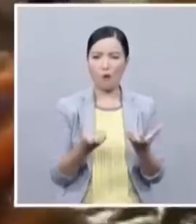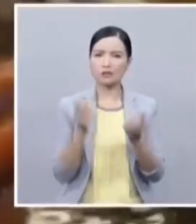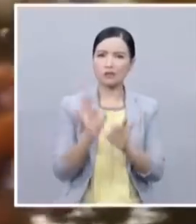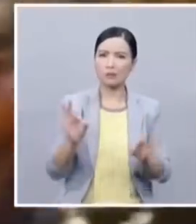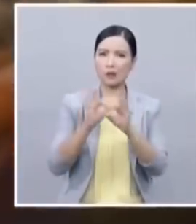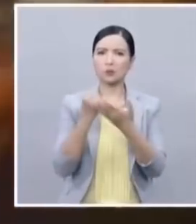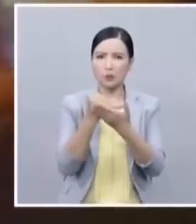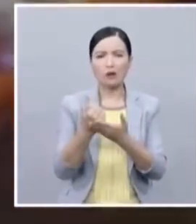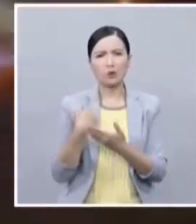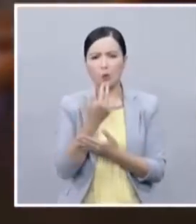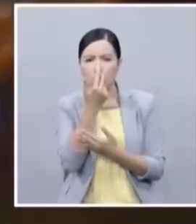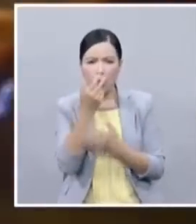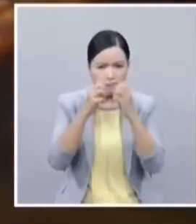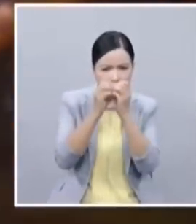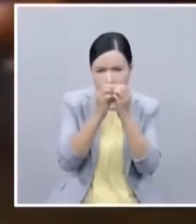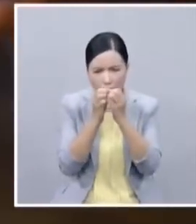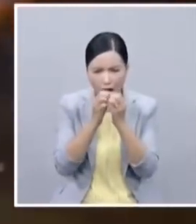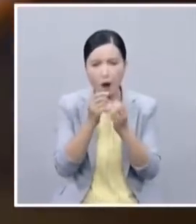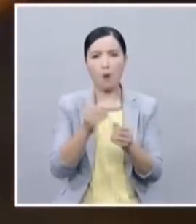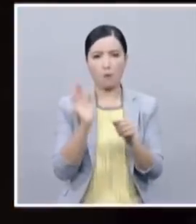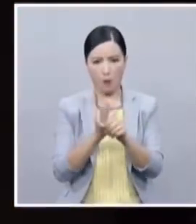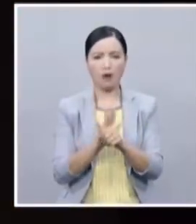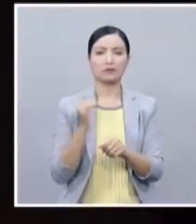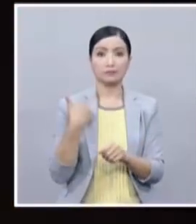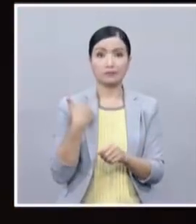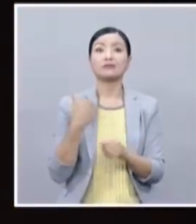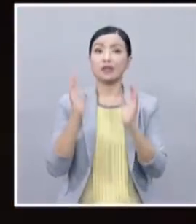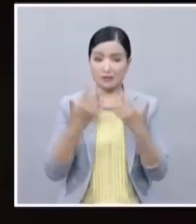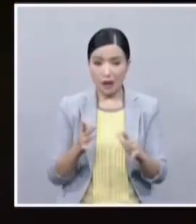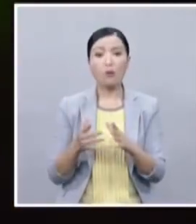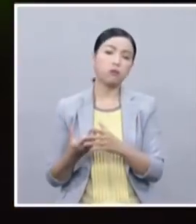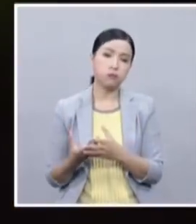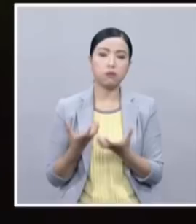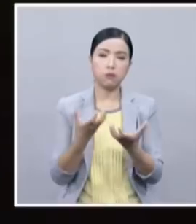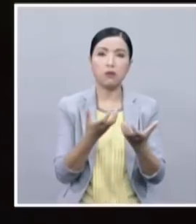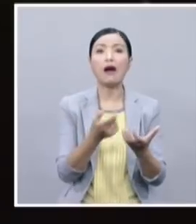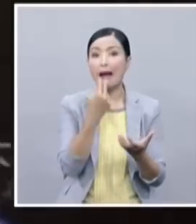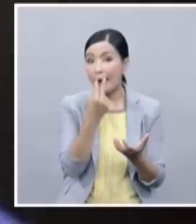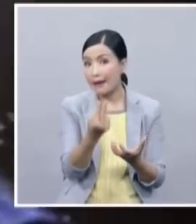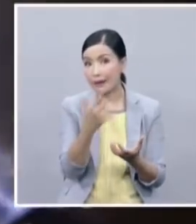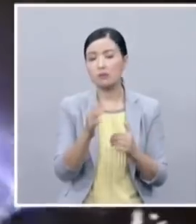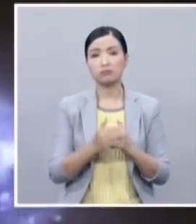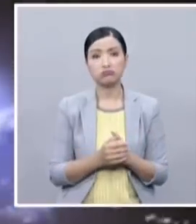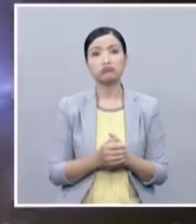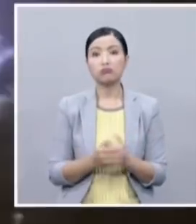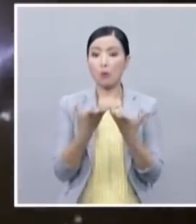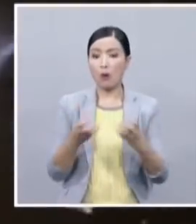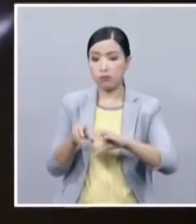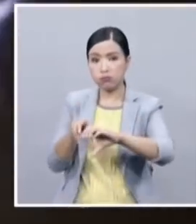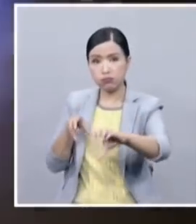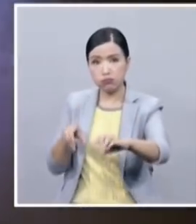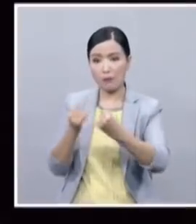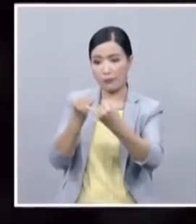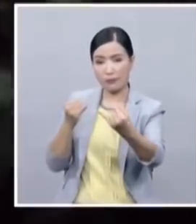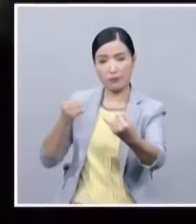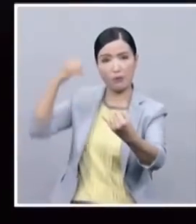ปฏิบัติงานให้คำนวณให้เพียงพอนะครับจนกระทั่งการเคลื่อนย้ายเขาออกไปด้วยอย่างที่เห็นแล้วนะครับวางเครื่องมือการติดต่อส